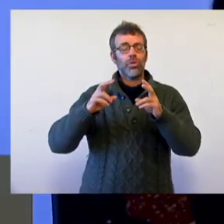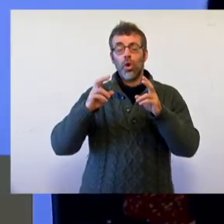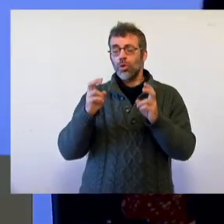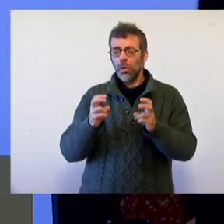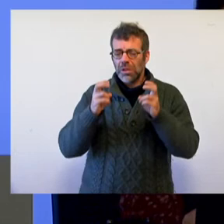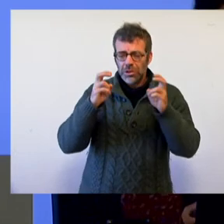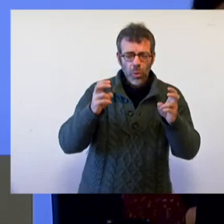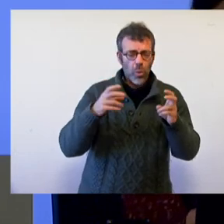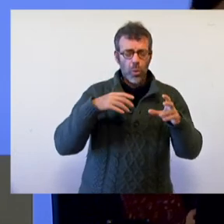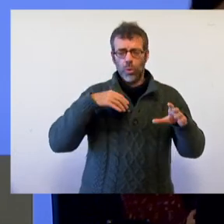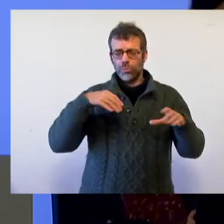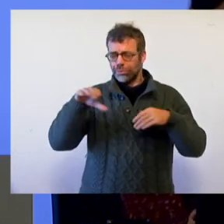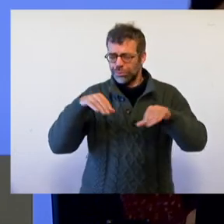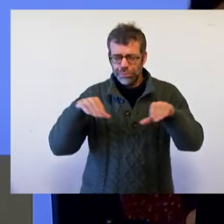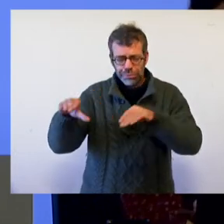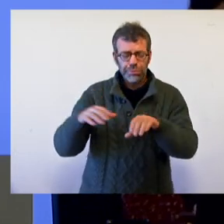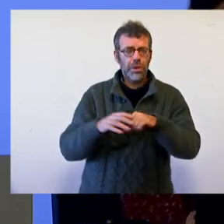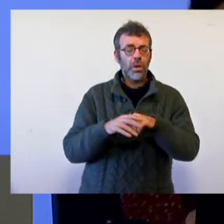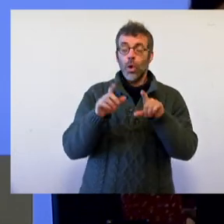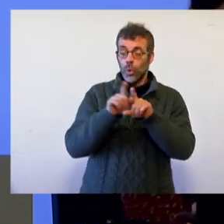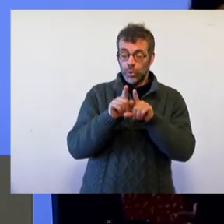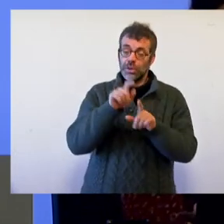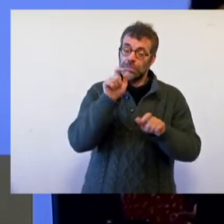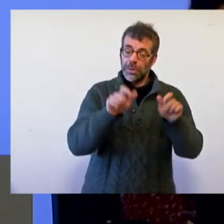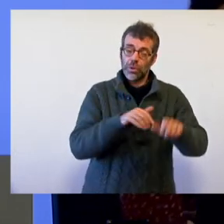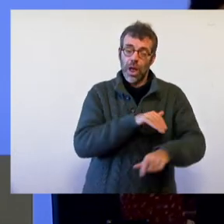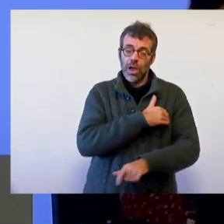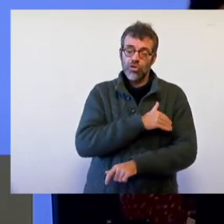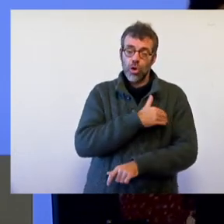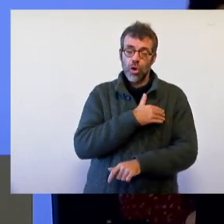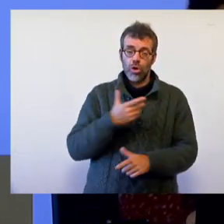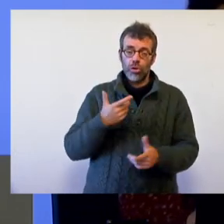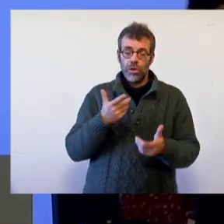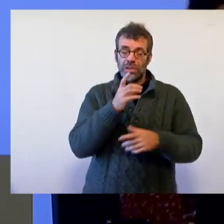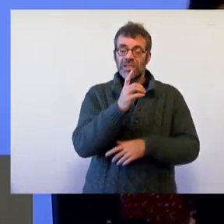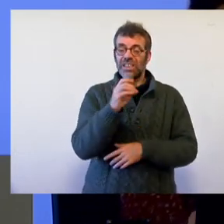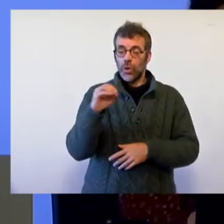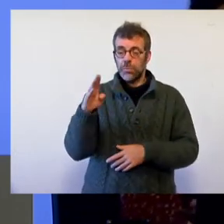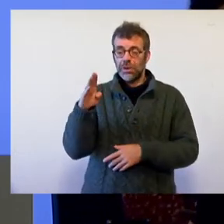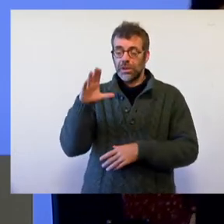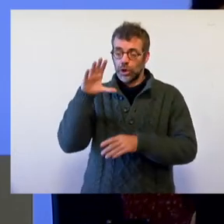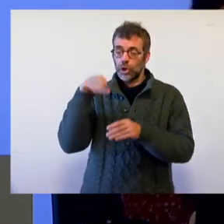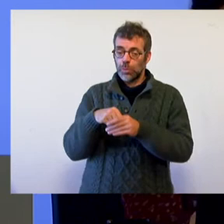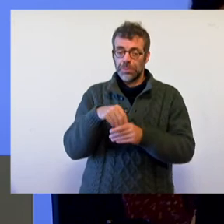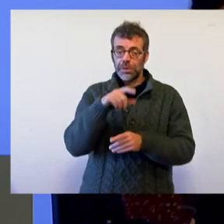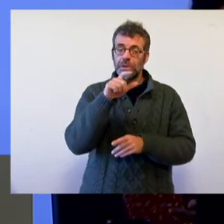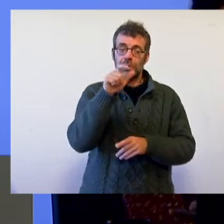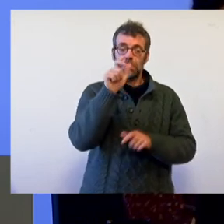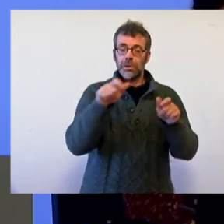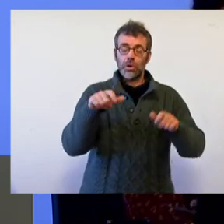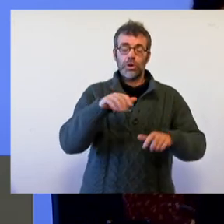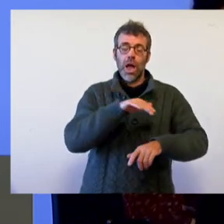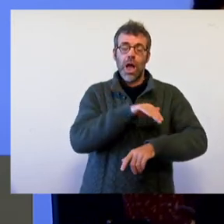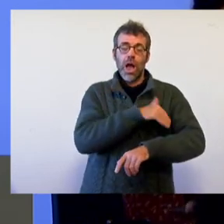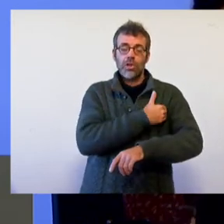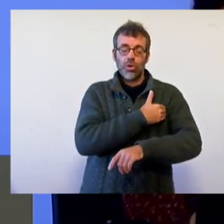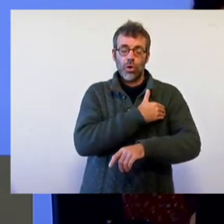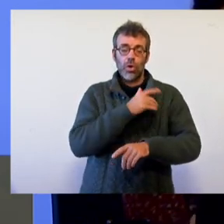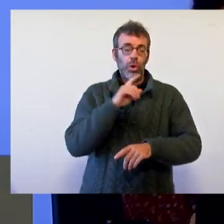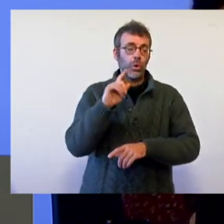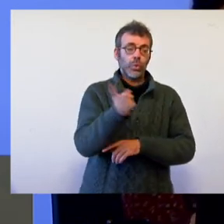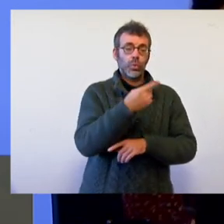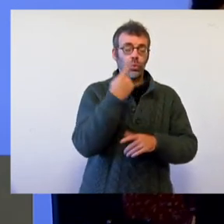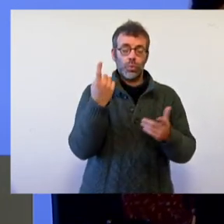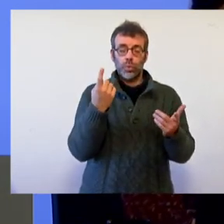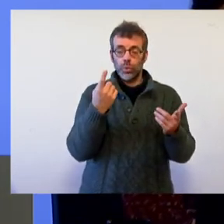un soutien à nos agents, parce que dans ce DOB, tous les agents de la collectivité reçoivent une prime de 300 euros en ce